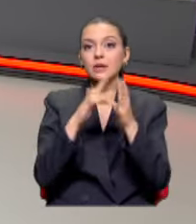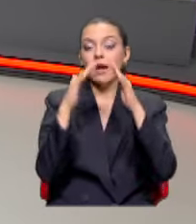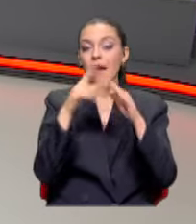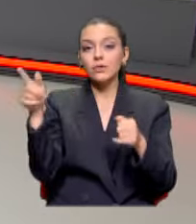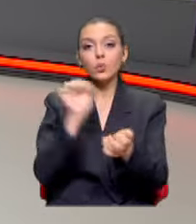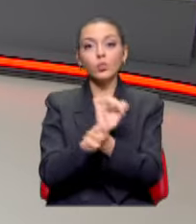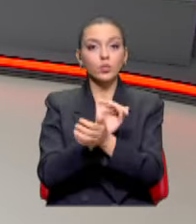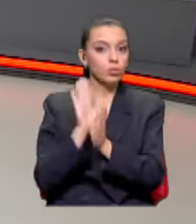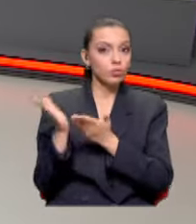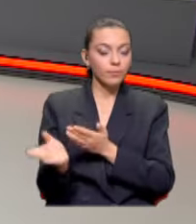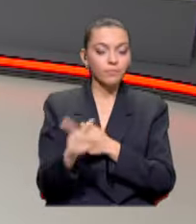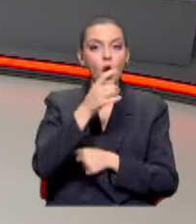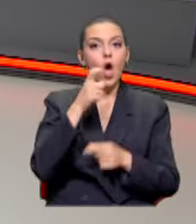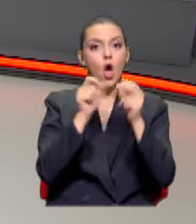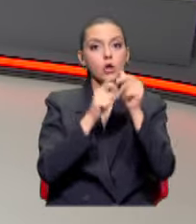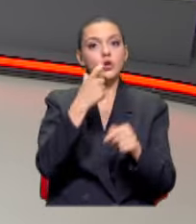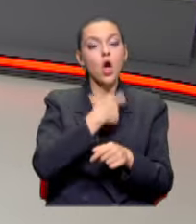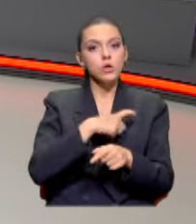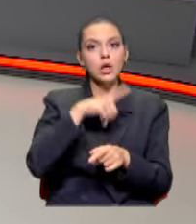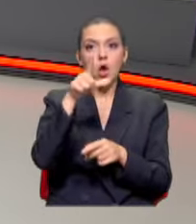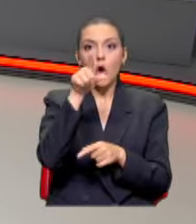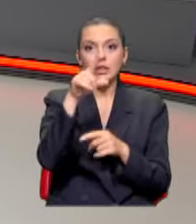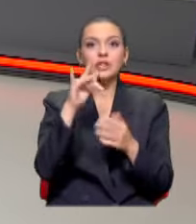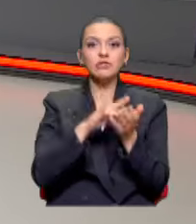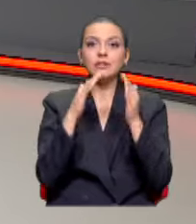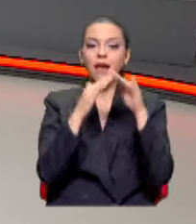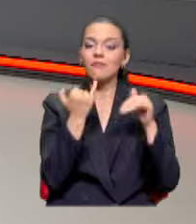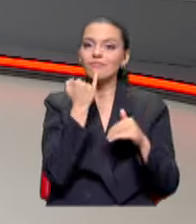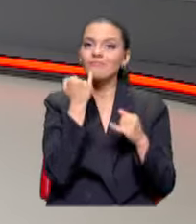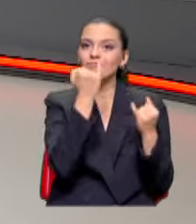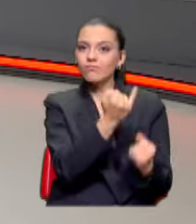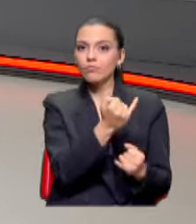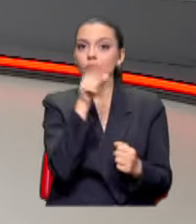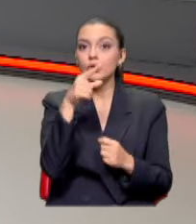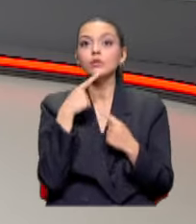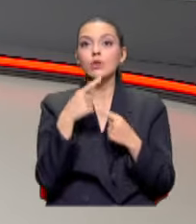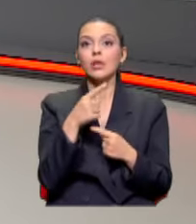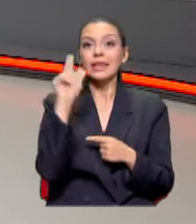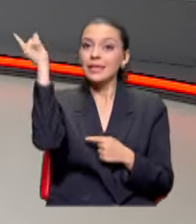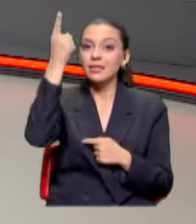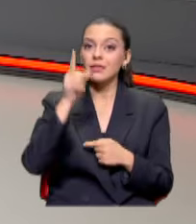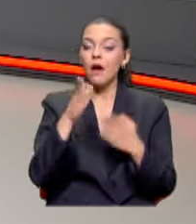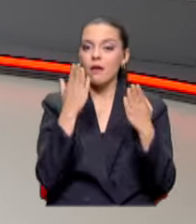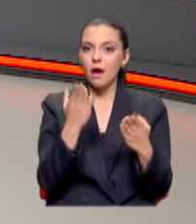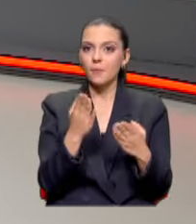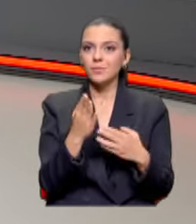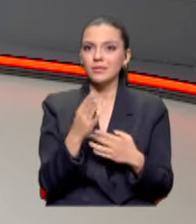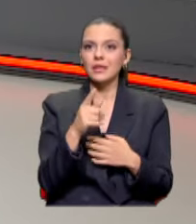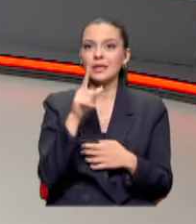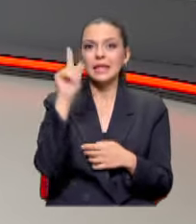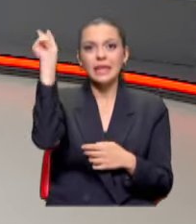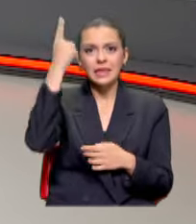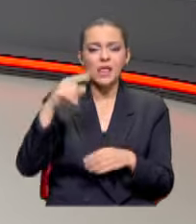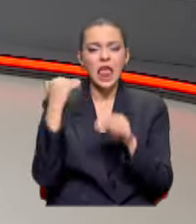cezaevinde tutuklu bulunuyor. Özgür Özel onu da cezaevinde ziyaret etti ve şunu söyledi iktidara.